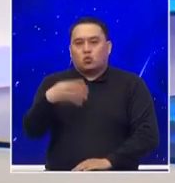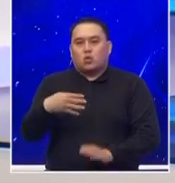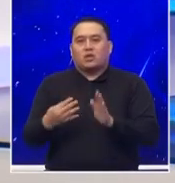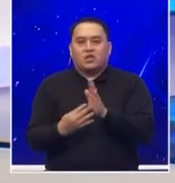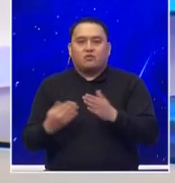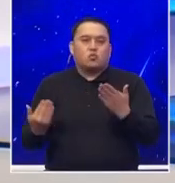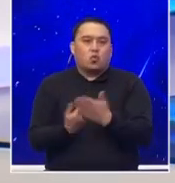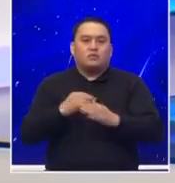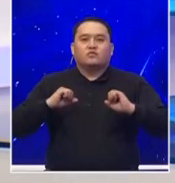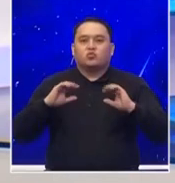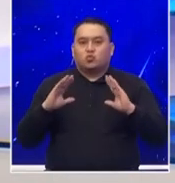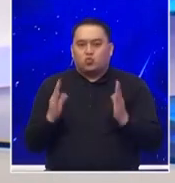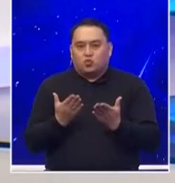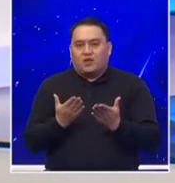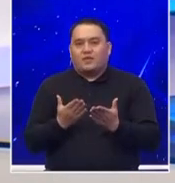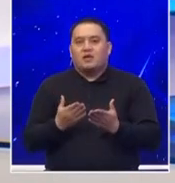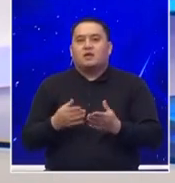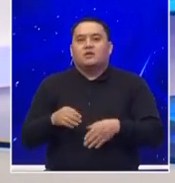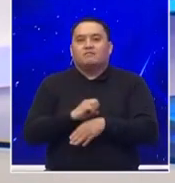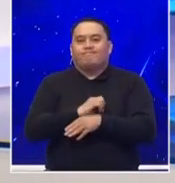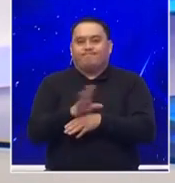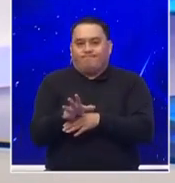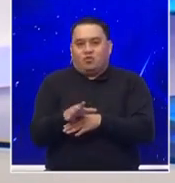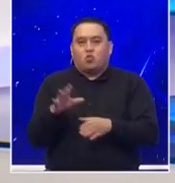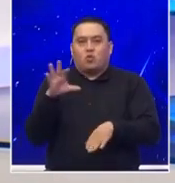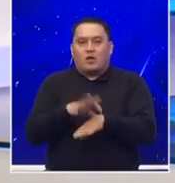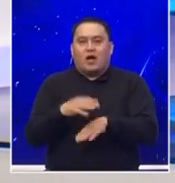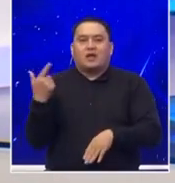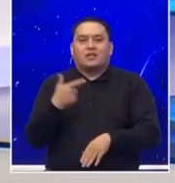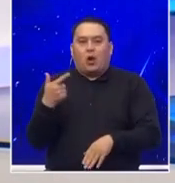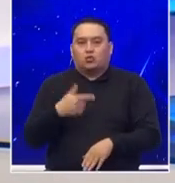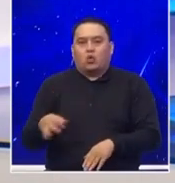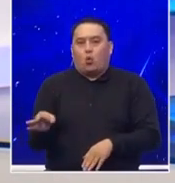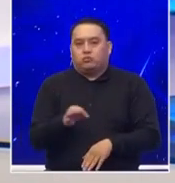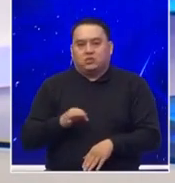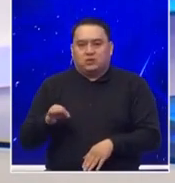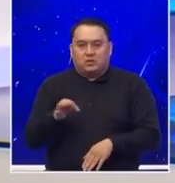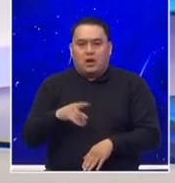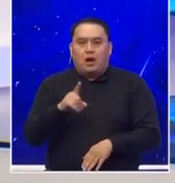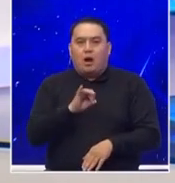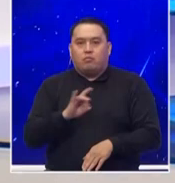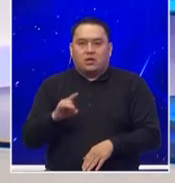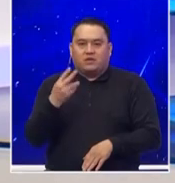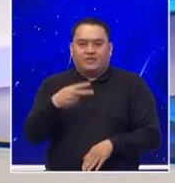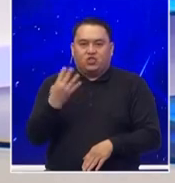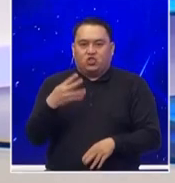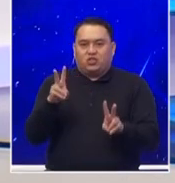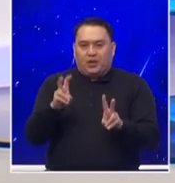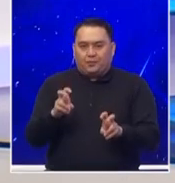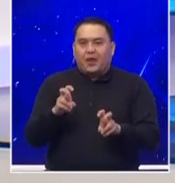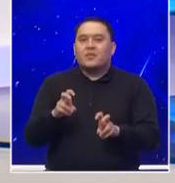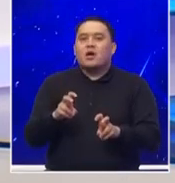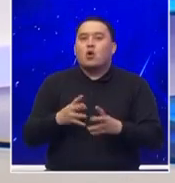149 новых случаев COVID-19 за минувшие сутки выявили в Атырауской области, сообщает корреспондент